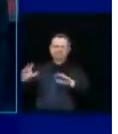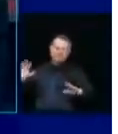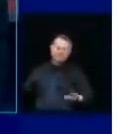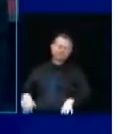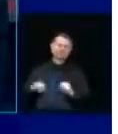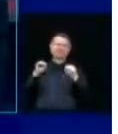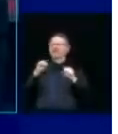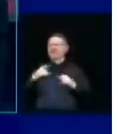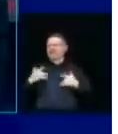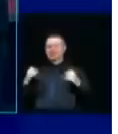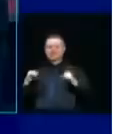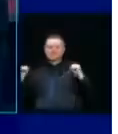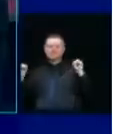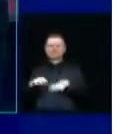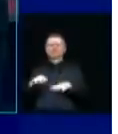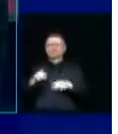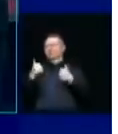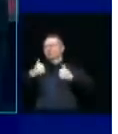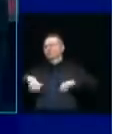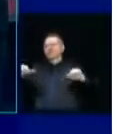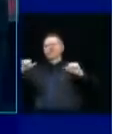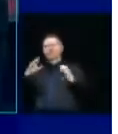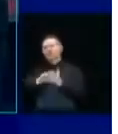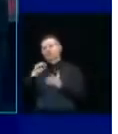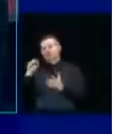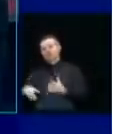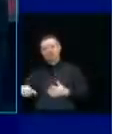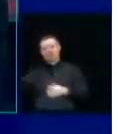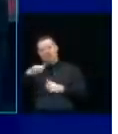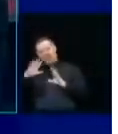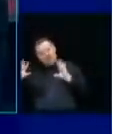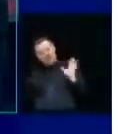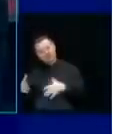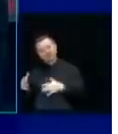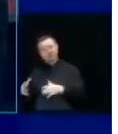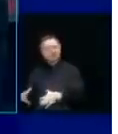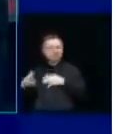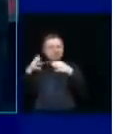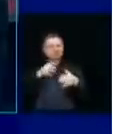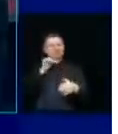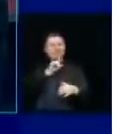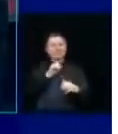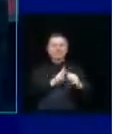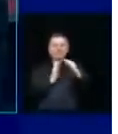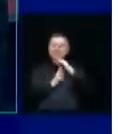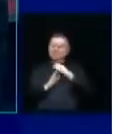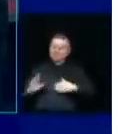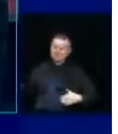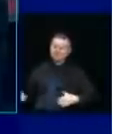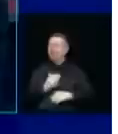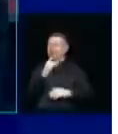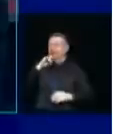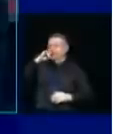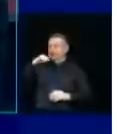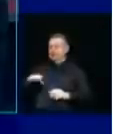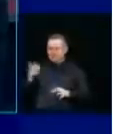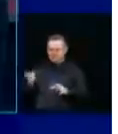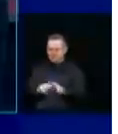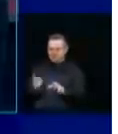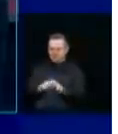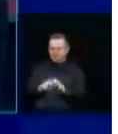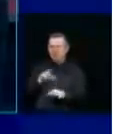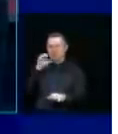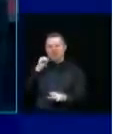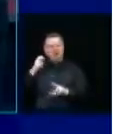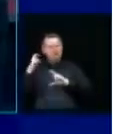родителей. Голубым шрифтом. В школе идет учебный процесс. Старшая школа должна